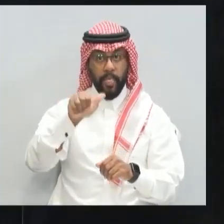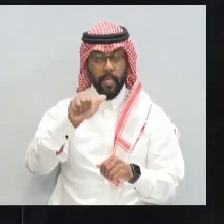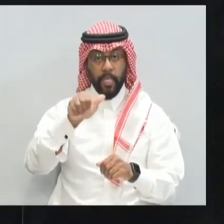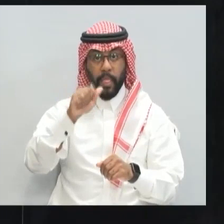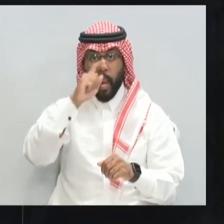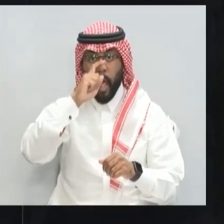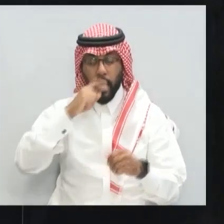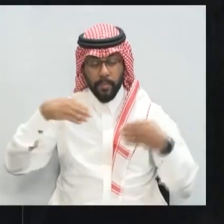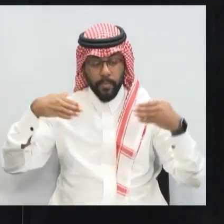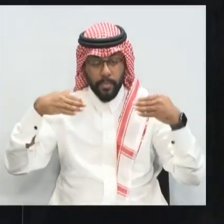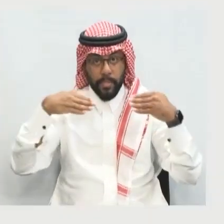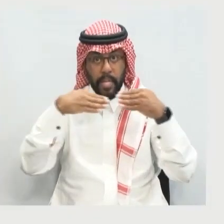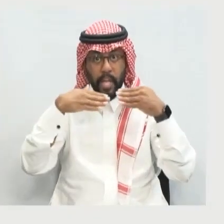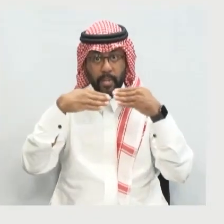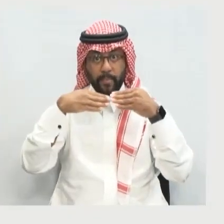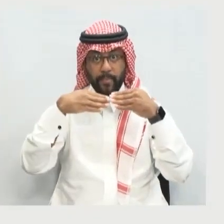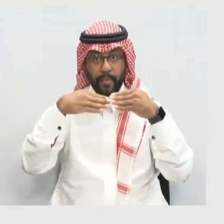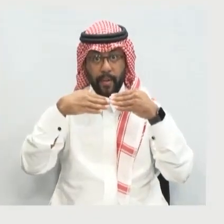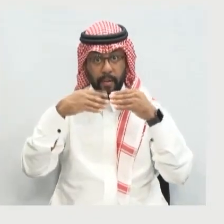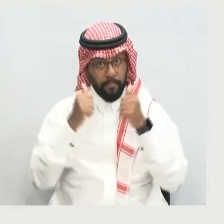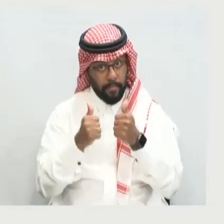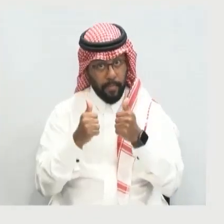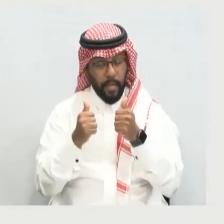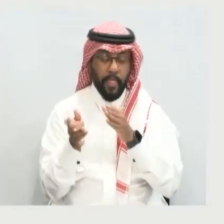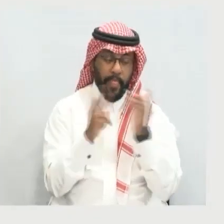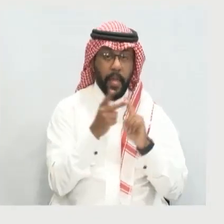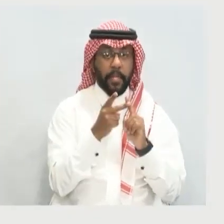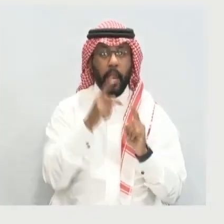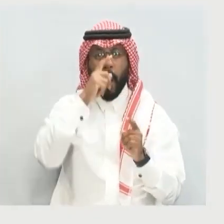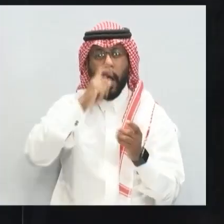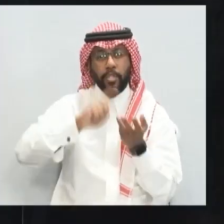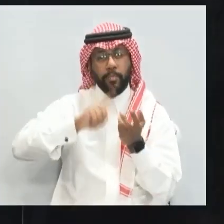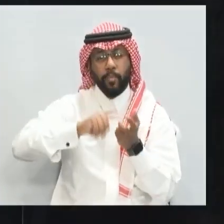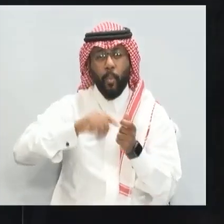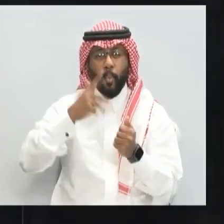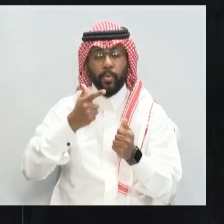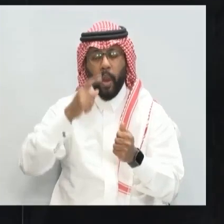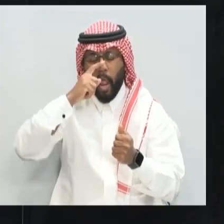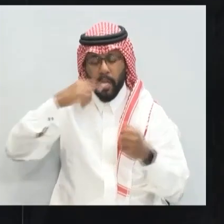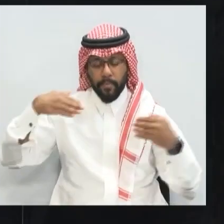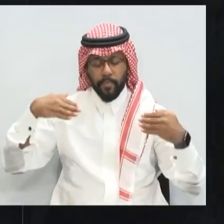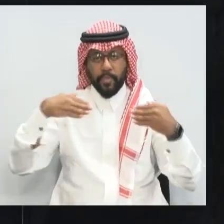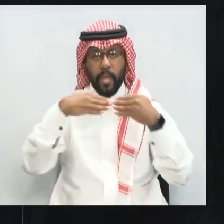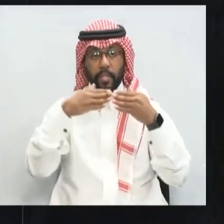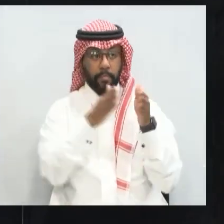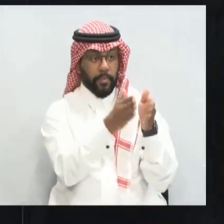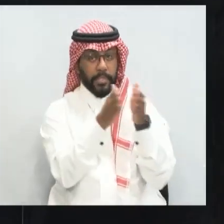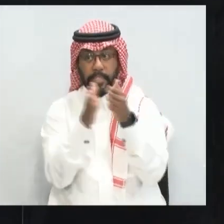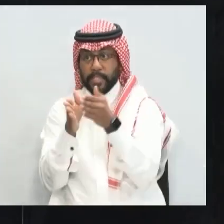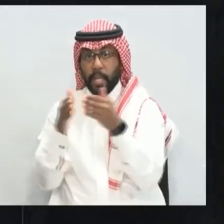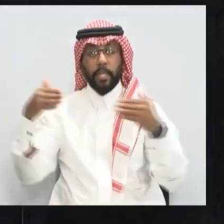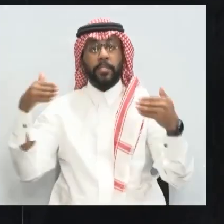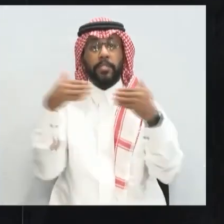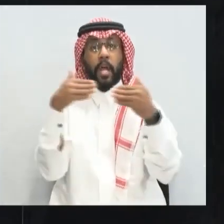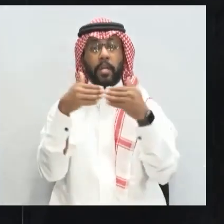ان يعطيني تفاعل ولكن الشروط يجب ان تتصادم في الاتجاه الصحيح ويجب ان تكون هناك الطاقه